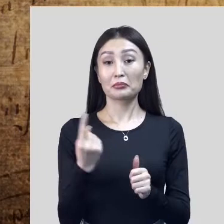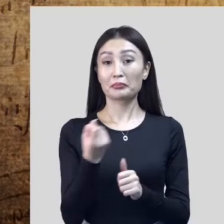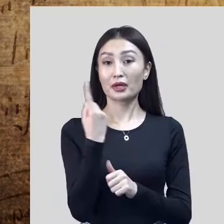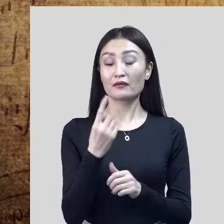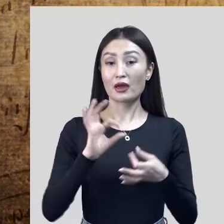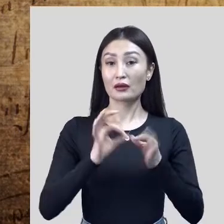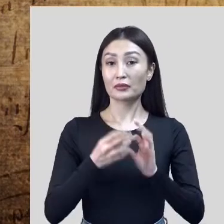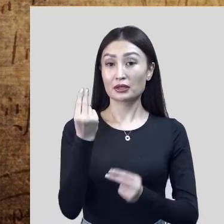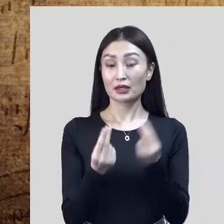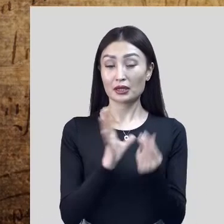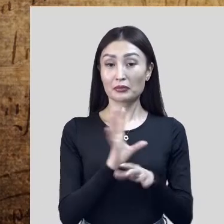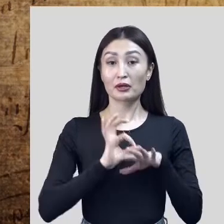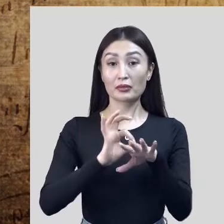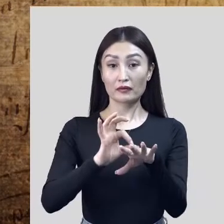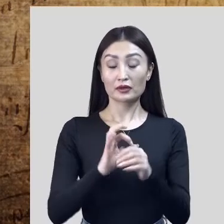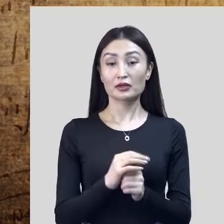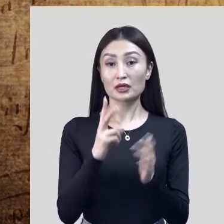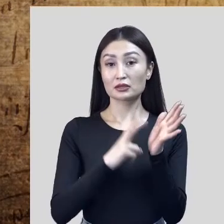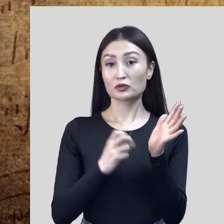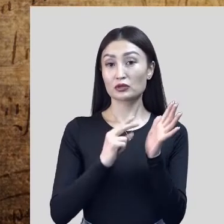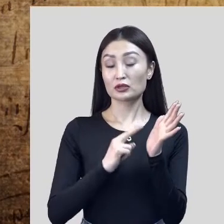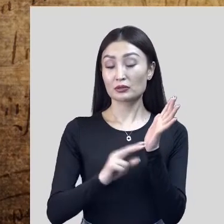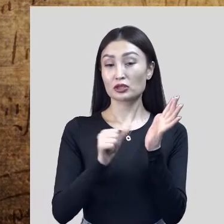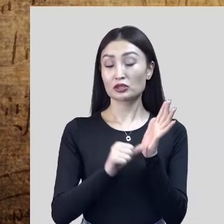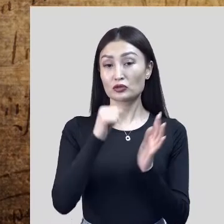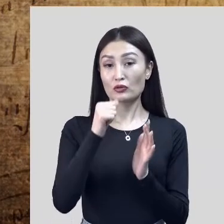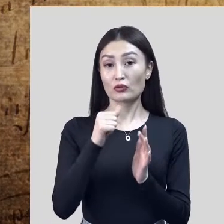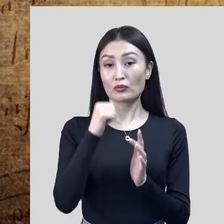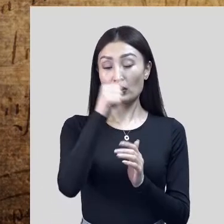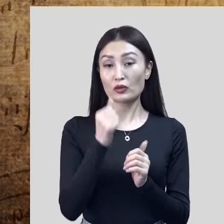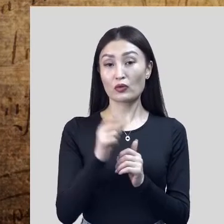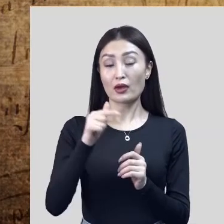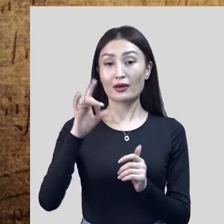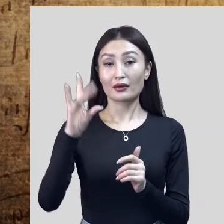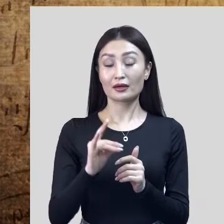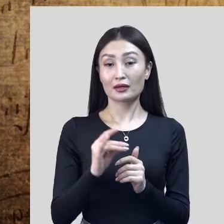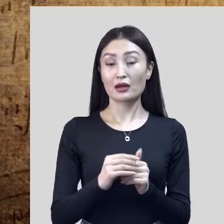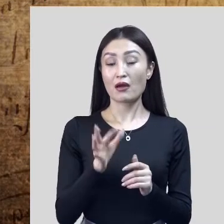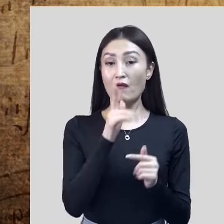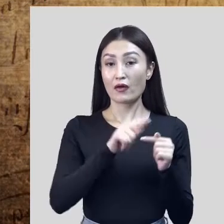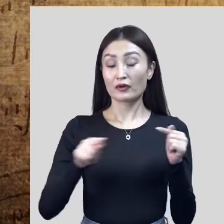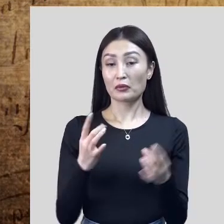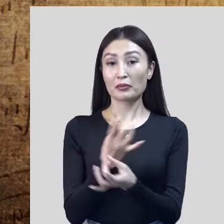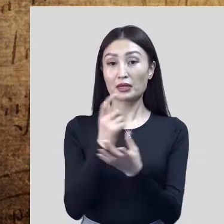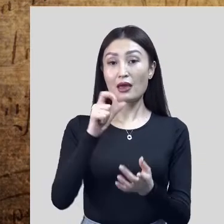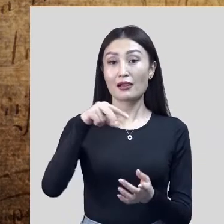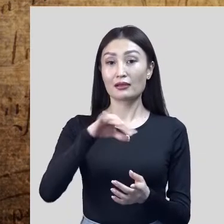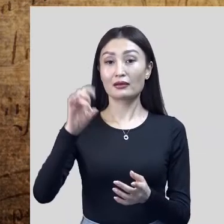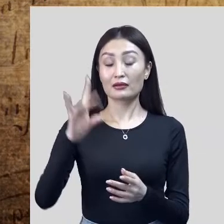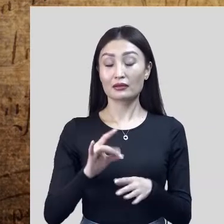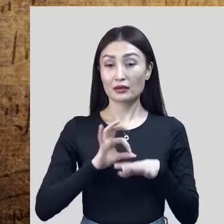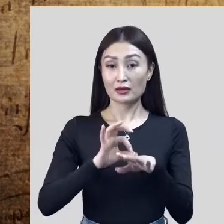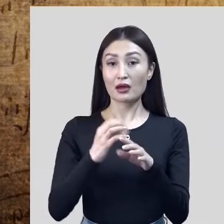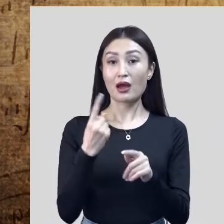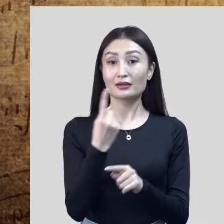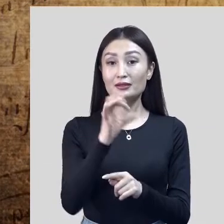Впервые Олимпийские игры были проведены в 776 году до нашей эры, во время праздника Эллинов. С тех пор игры стали проводиться